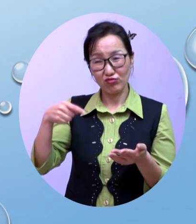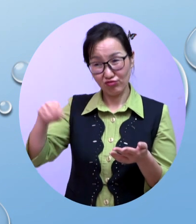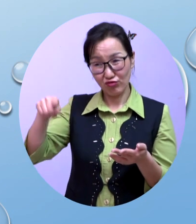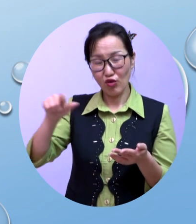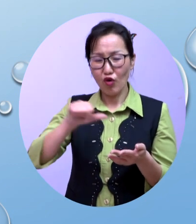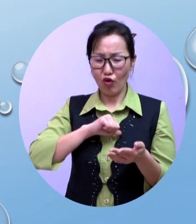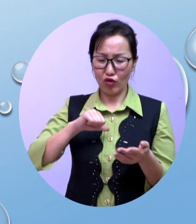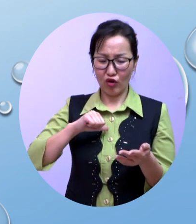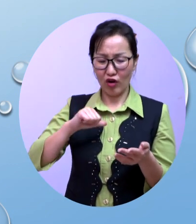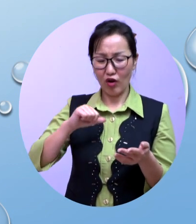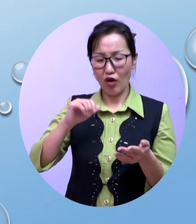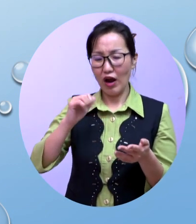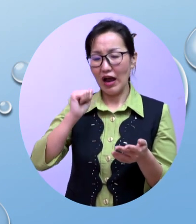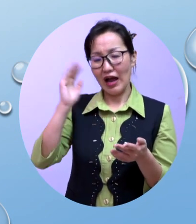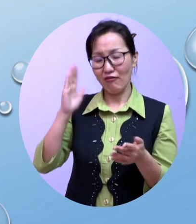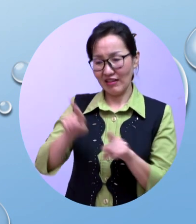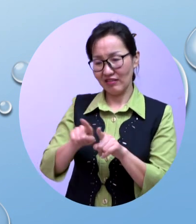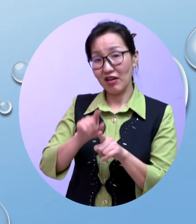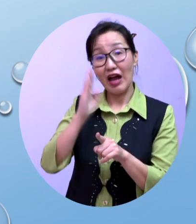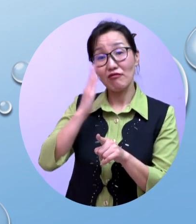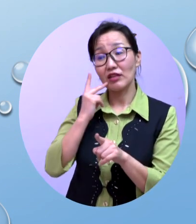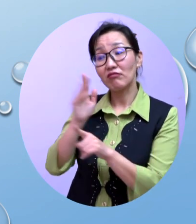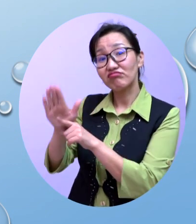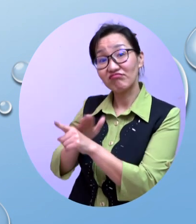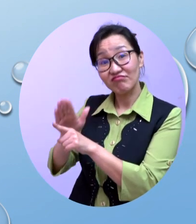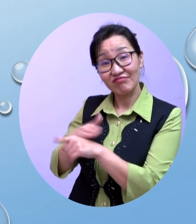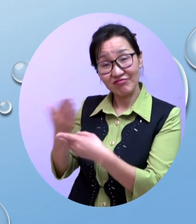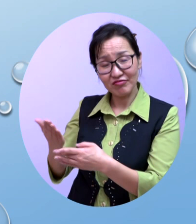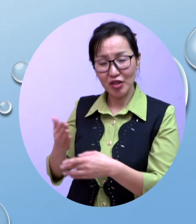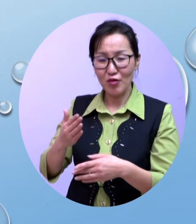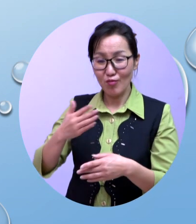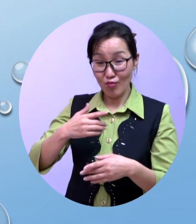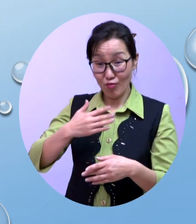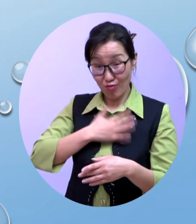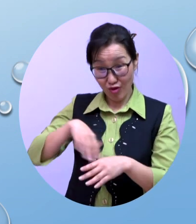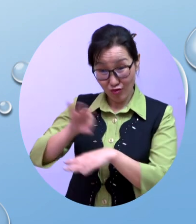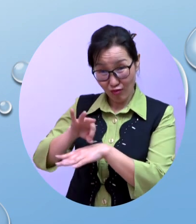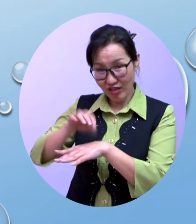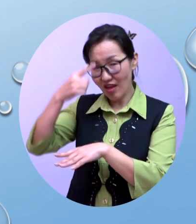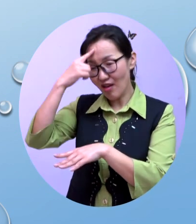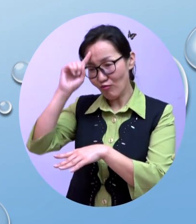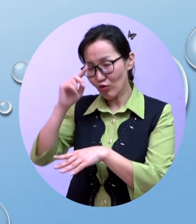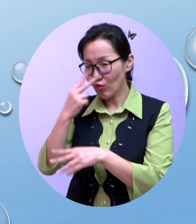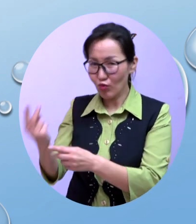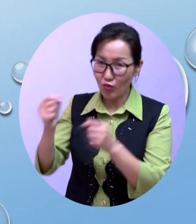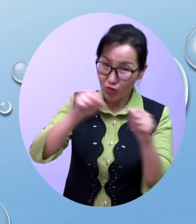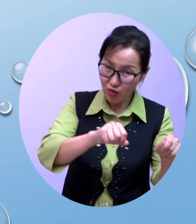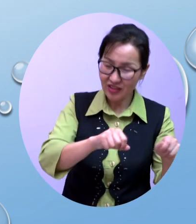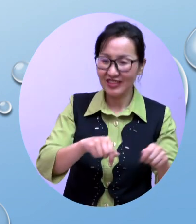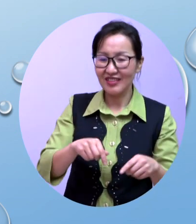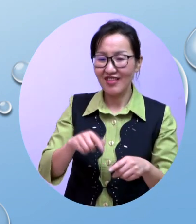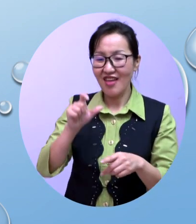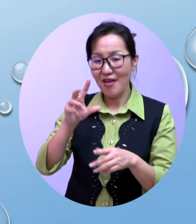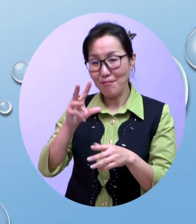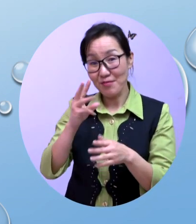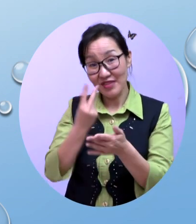л өөрийнхөө аав ээж мэт хайрлана. Биеийн өвдөл нэмлэгт үзүүлж, эм тариаг нь дөхүүлж,